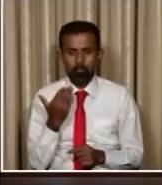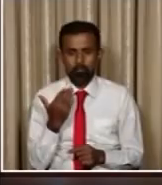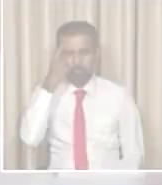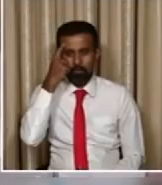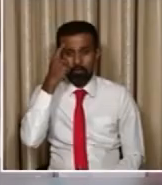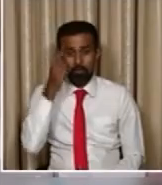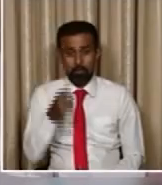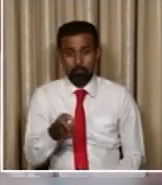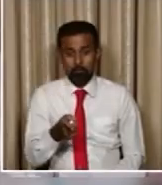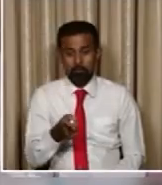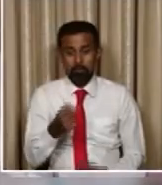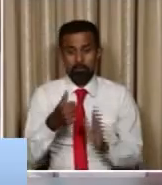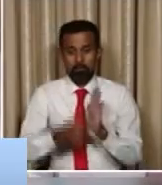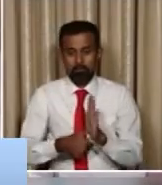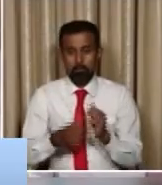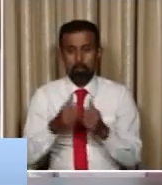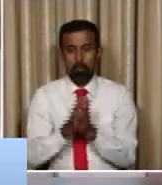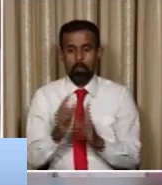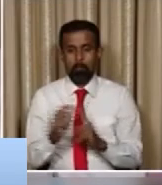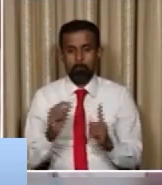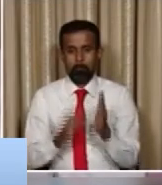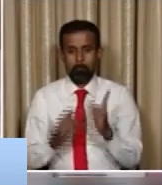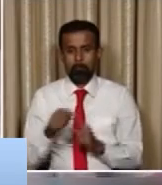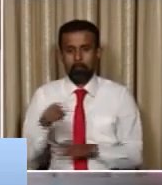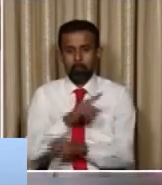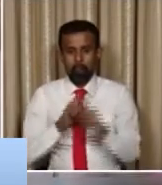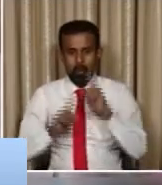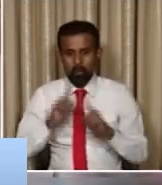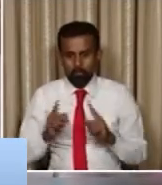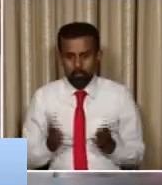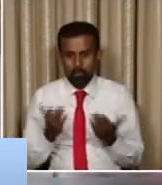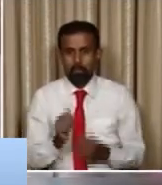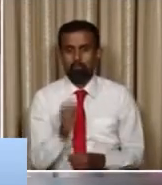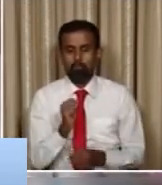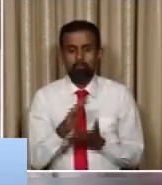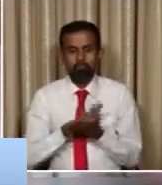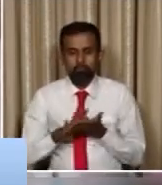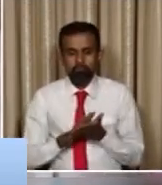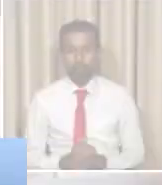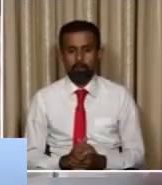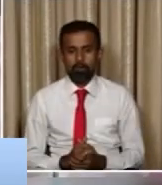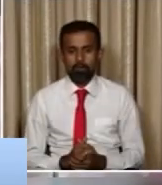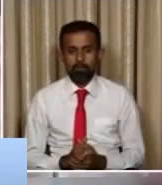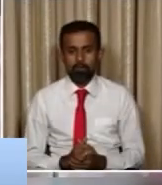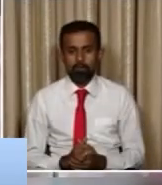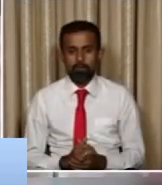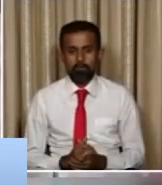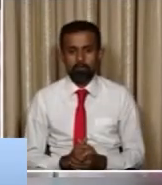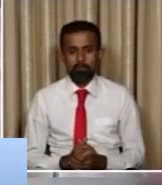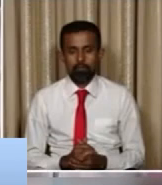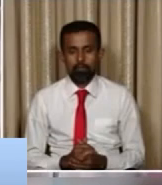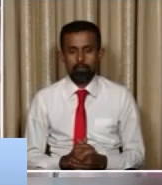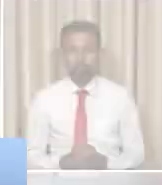සංශෝධන පිළිබඳව. මේ පනත සියලු පාර්ලිමේන්තු මන්ත්‍රීවරුත් එක්ක සාකච්ඡා කළ කරන්න යන්නේ මොකද්ද කියන එක පැහැදිලි කරනොත් හොඳ නැද්ද? දෙතරම්ම කියන්නේ. හැම එකම